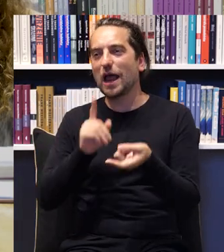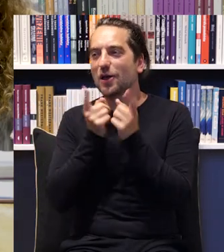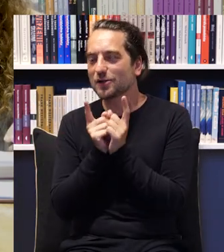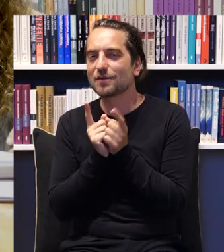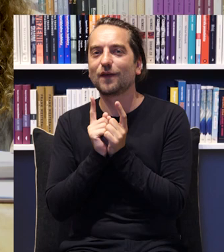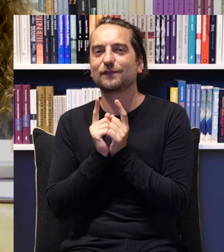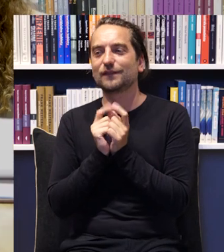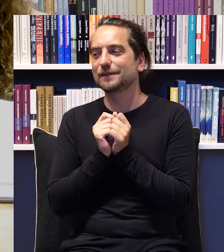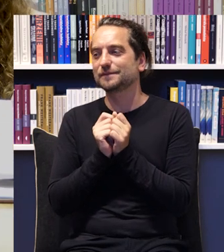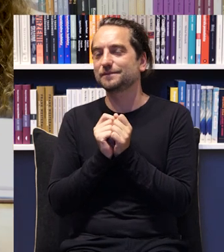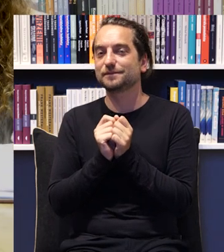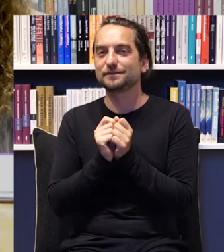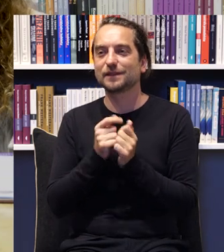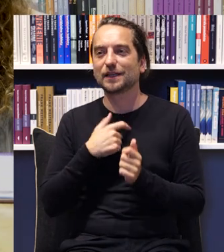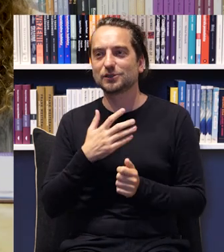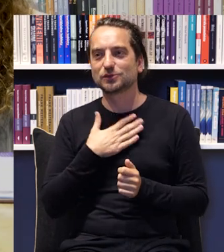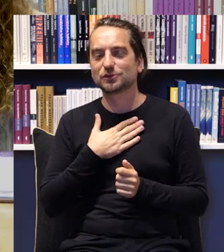rozmowę. Dla mnie